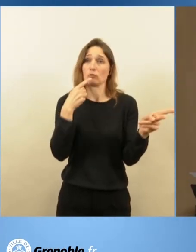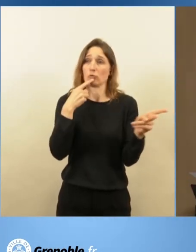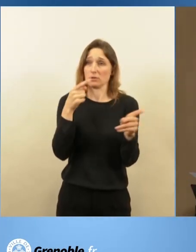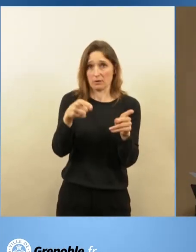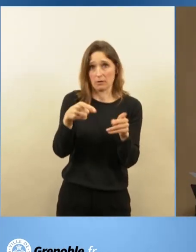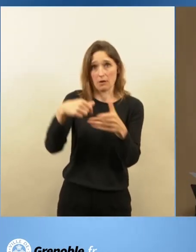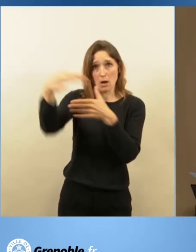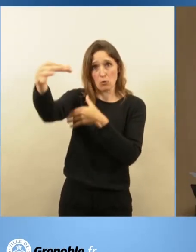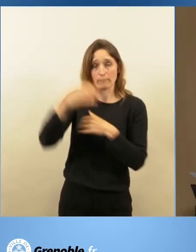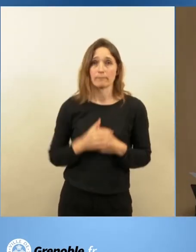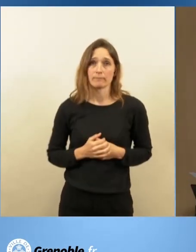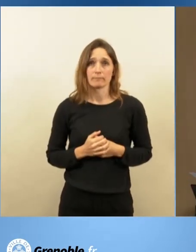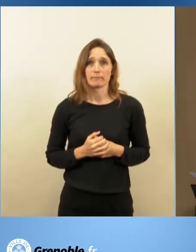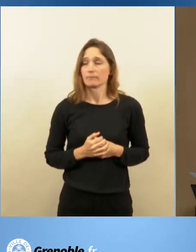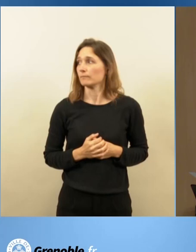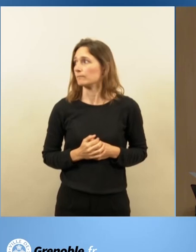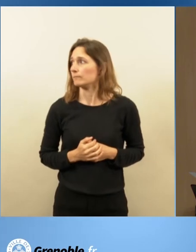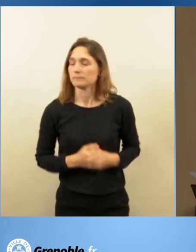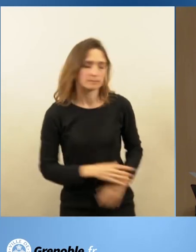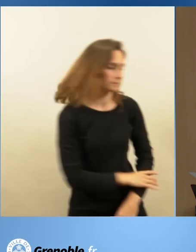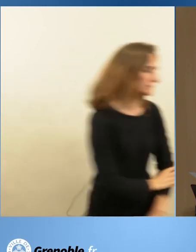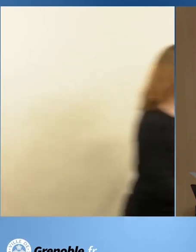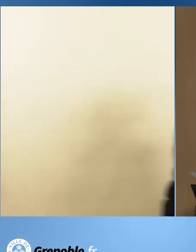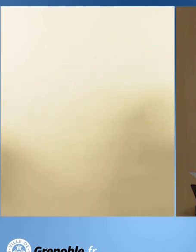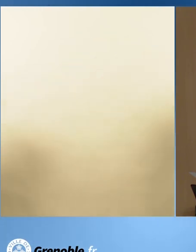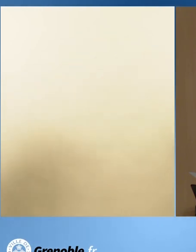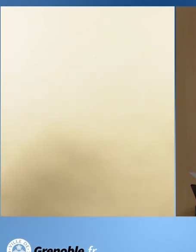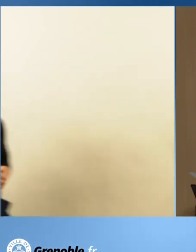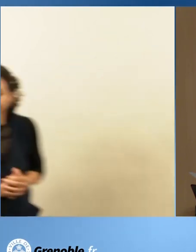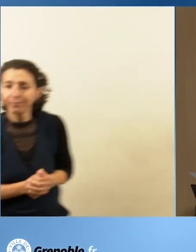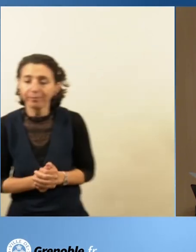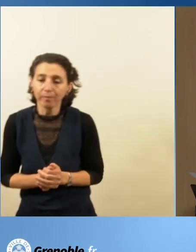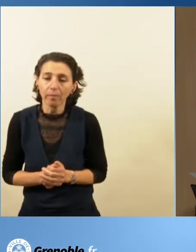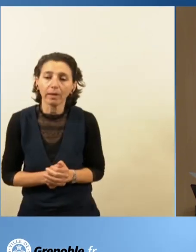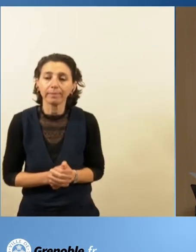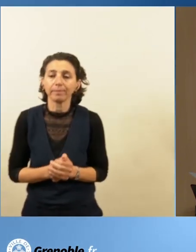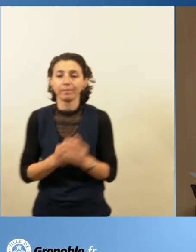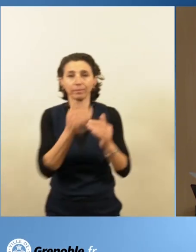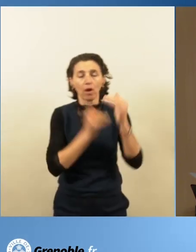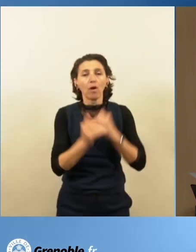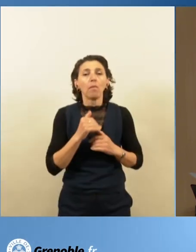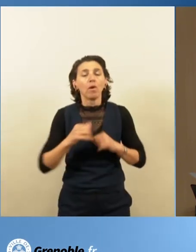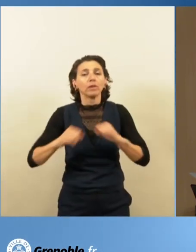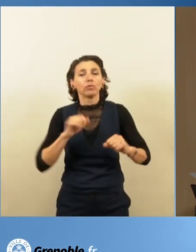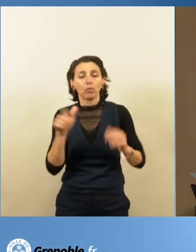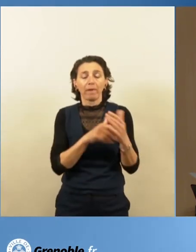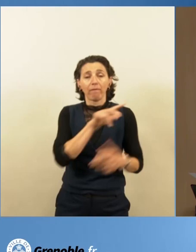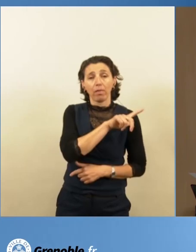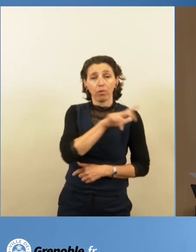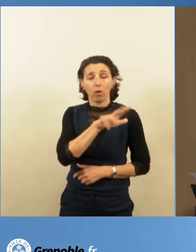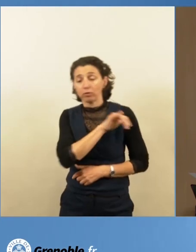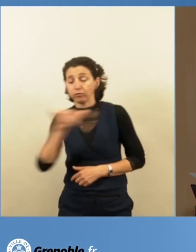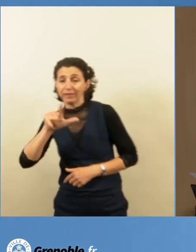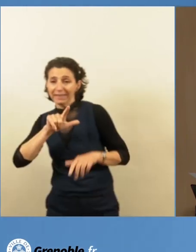arrivée concernant ce plan d'action 2023 2027 toutes les actions sont pertinentes d'autant plus